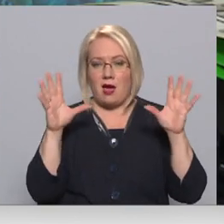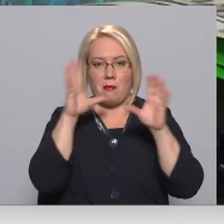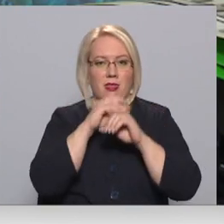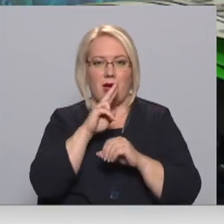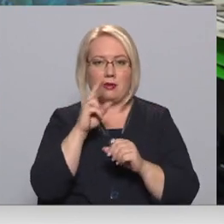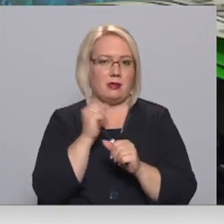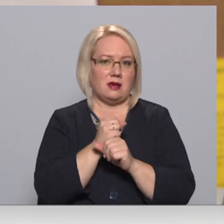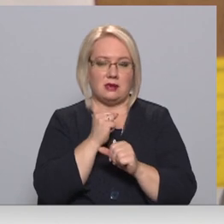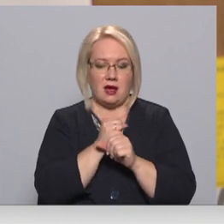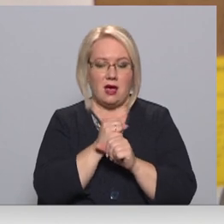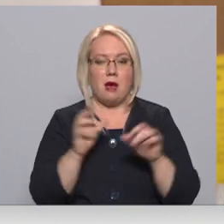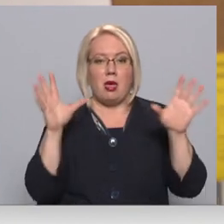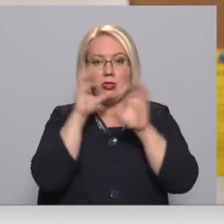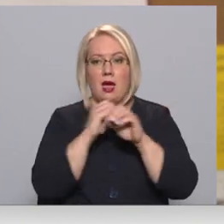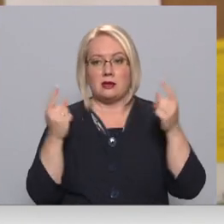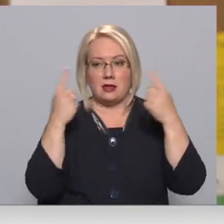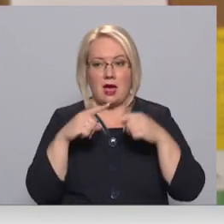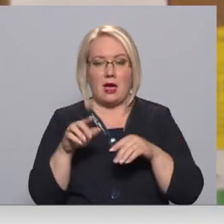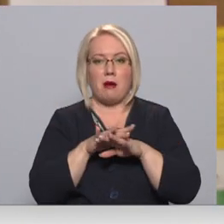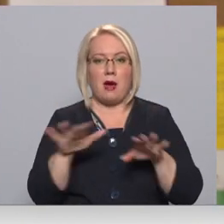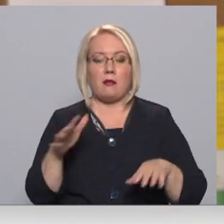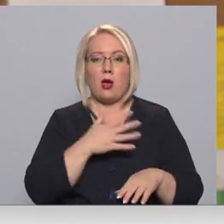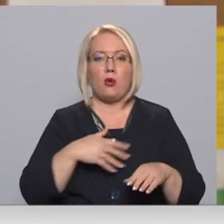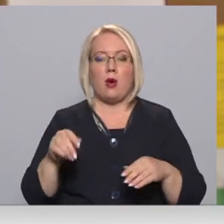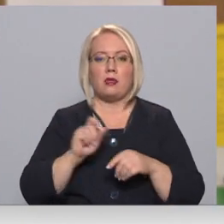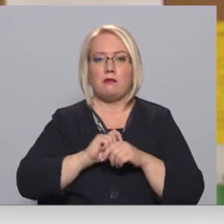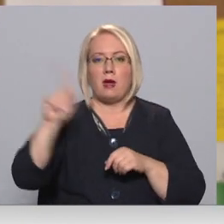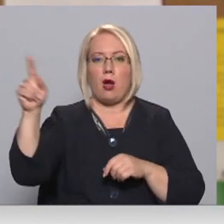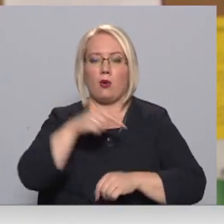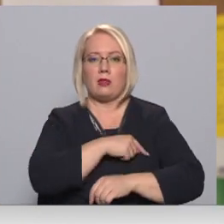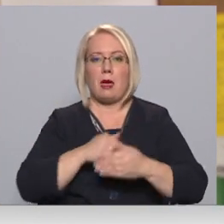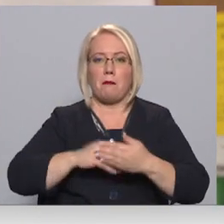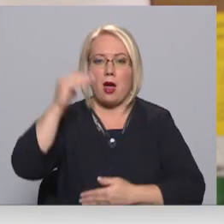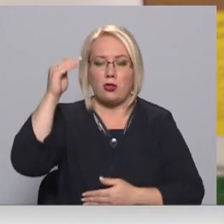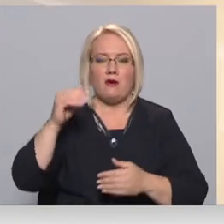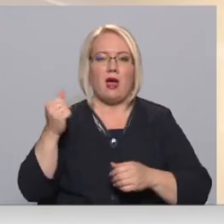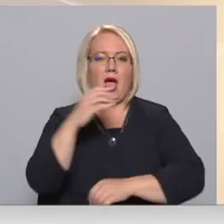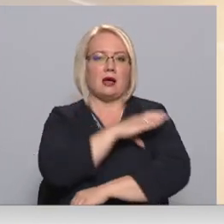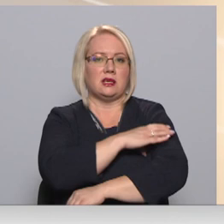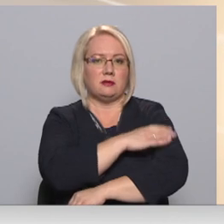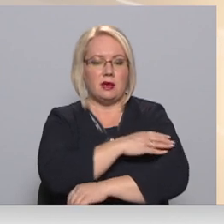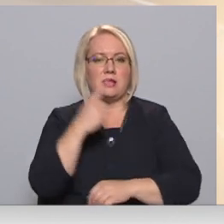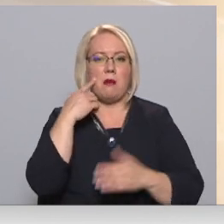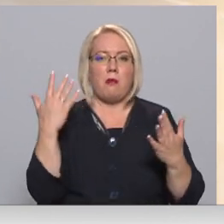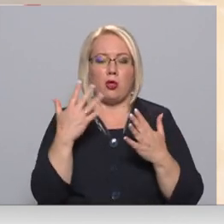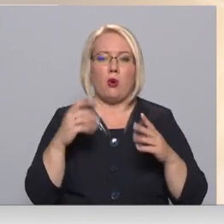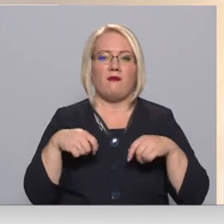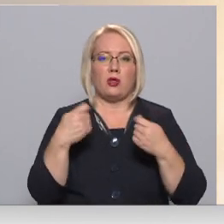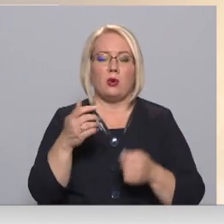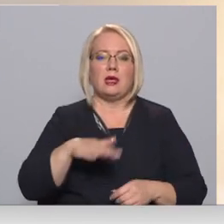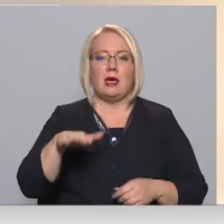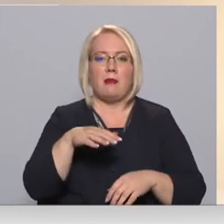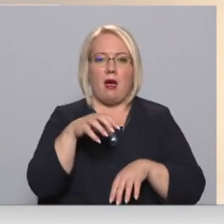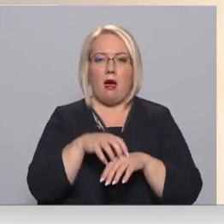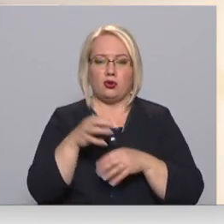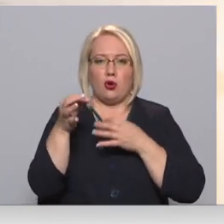Šādos gadījumos, kad nakts laikā, piemēram, bērnam strauji kāp temperatūra vai pieaugušajam asinsspiediens, padomu varēs sniegt ģimenes ārstu